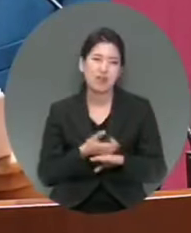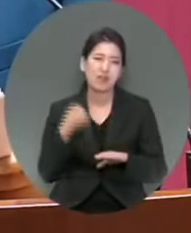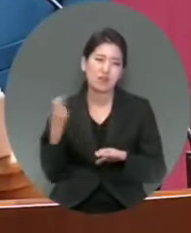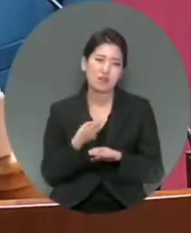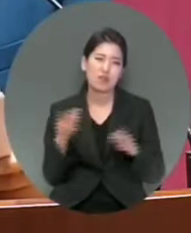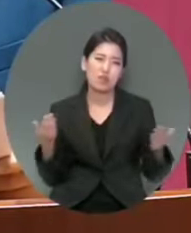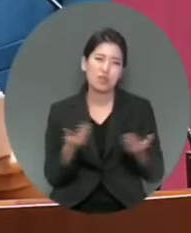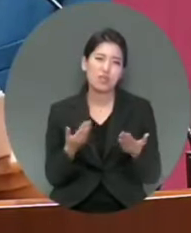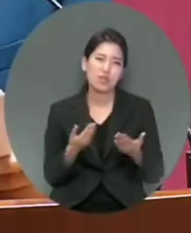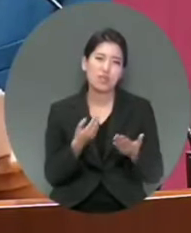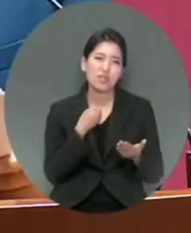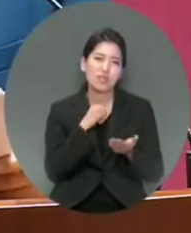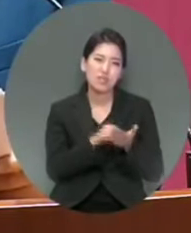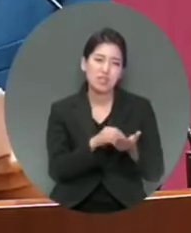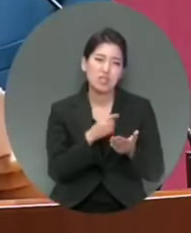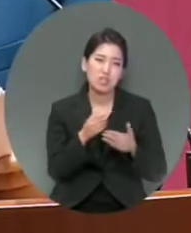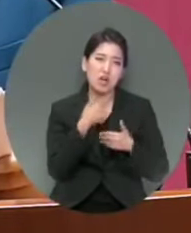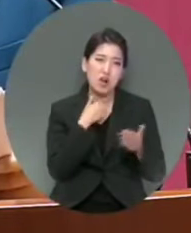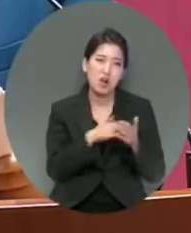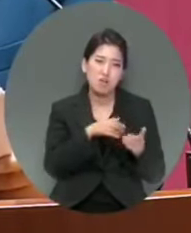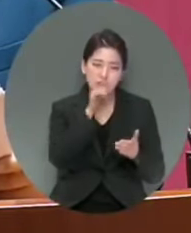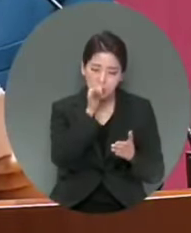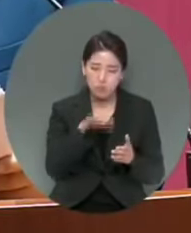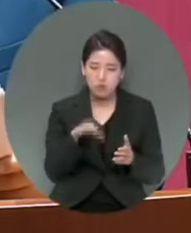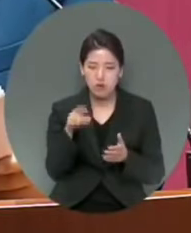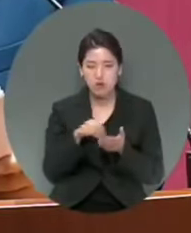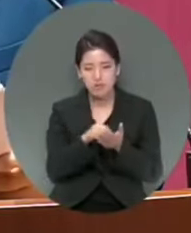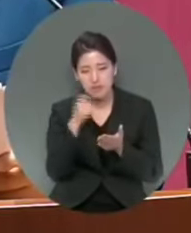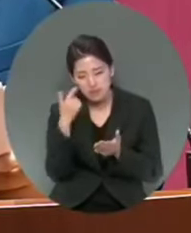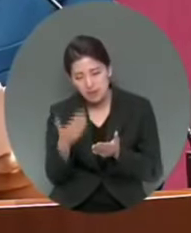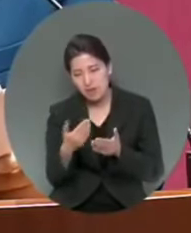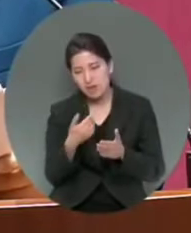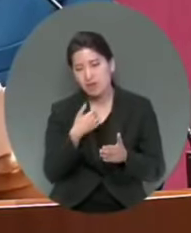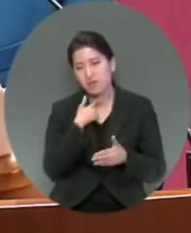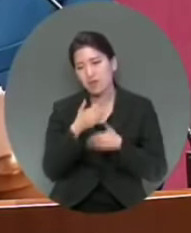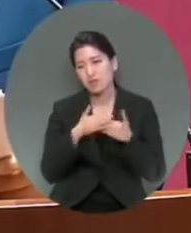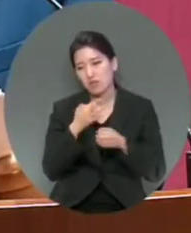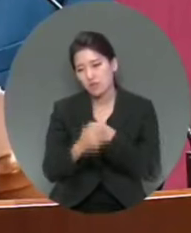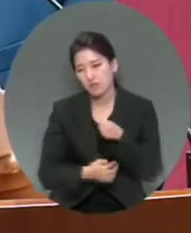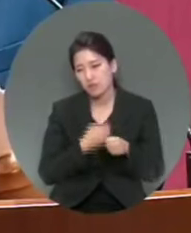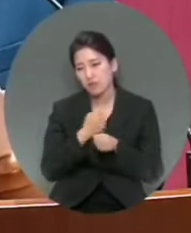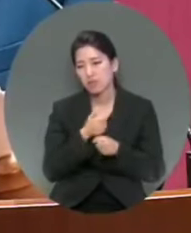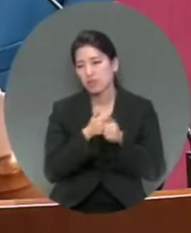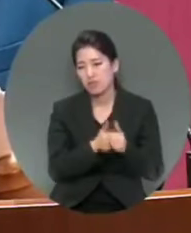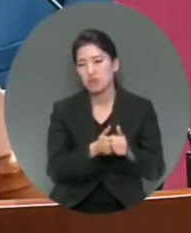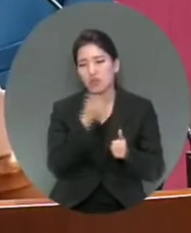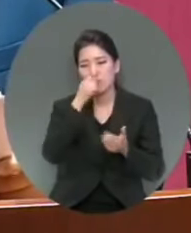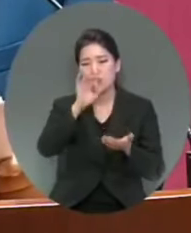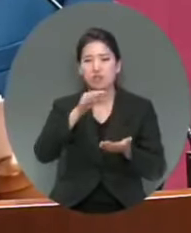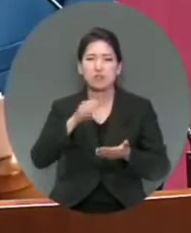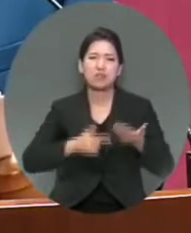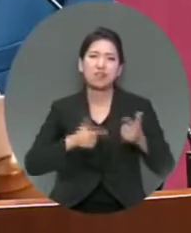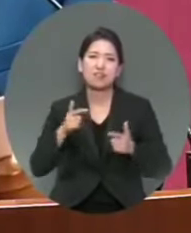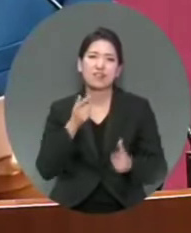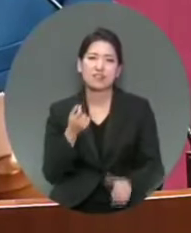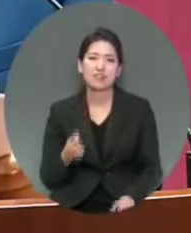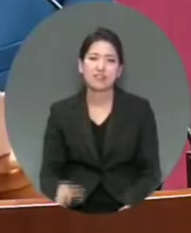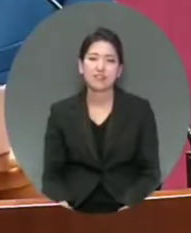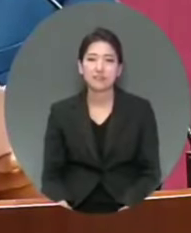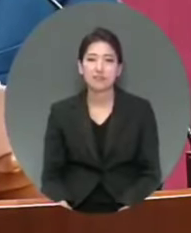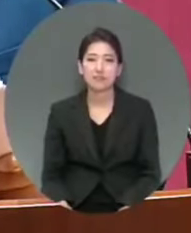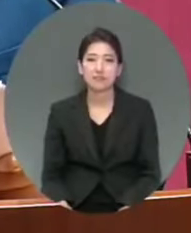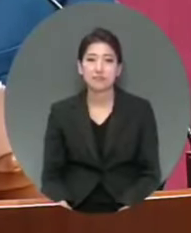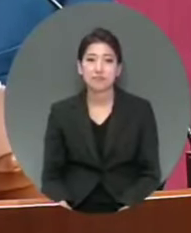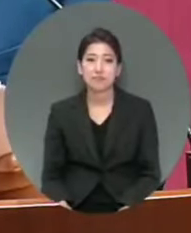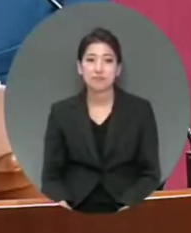따라서 임금 수준 차이도 발생하고 이렇게 되고 또 공무직은 각 중앙행정기관의 예산 범위 내에서 임금